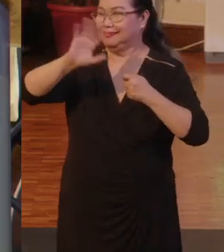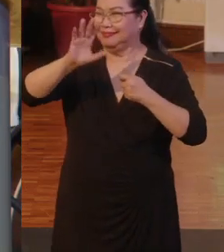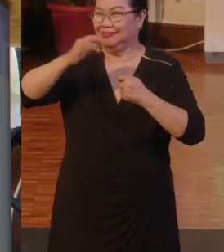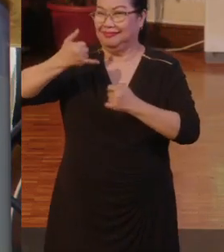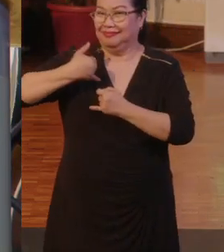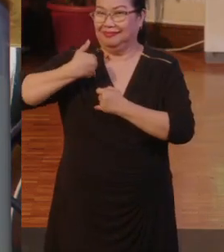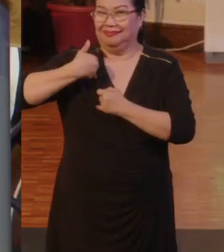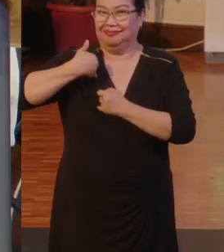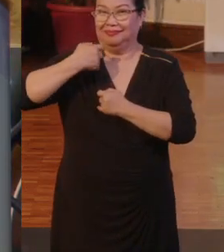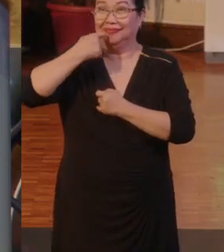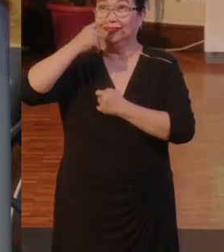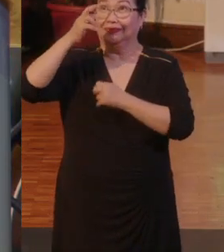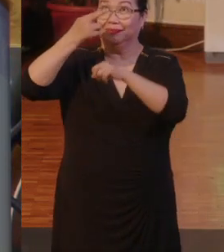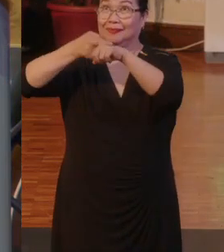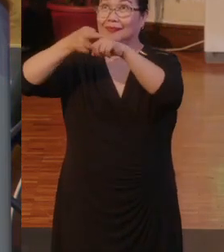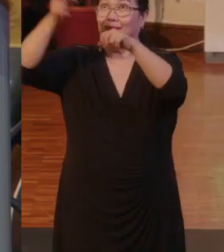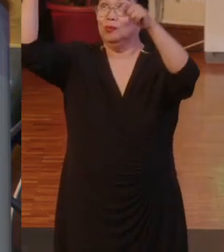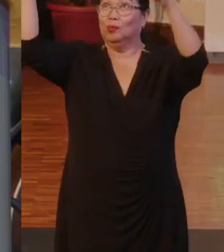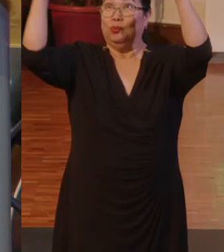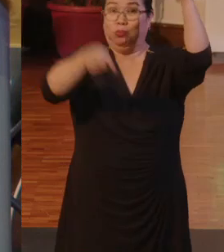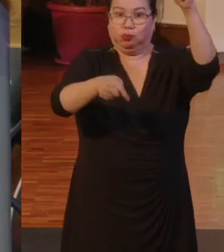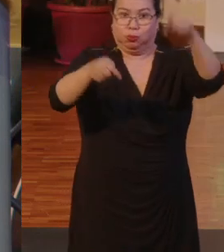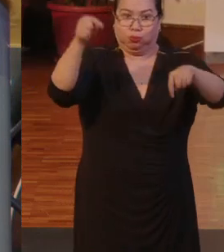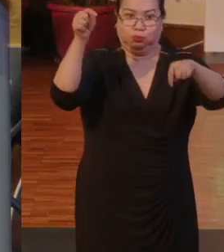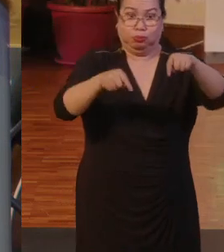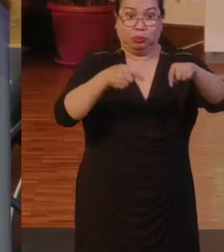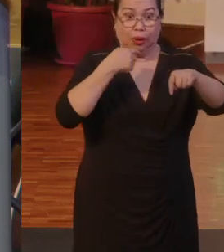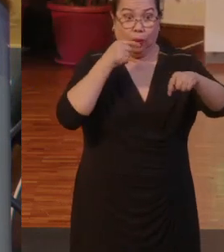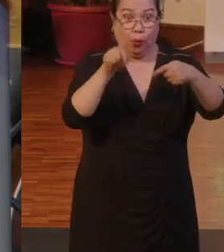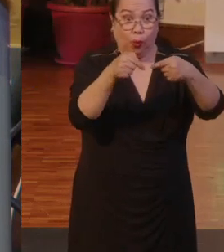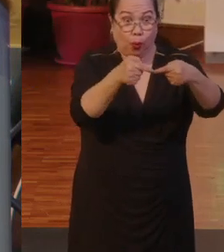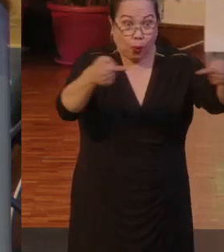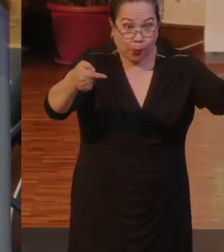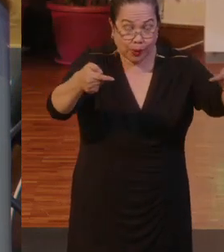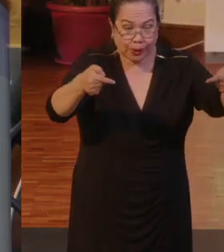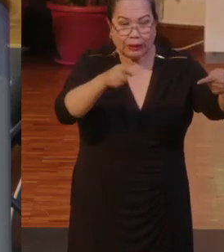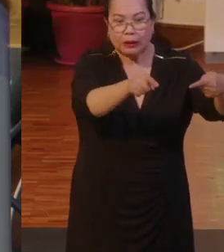putakti, no? Hindi ko alam kung naintindihan niyo yung putakti, no?